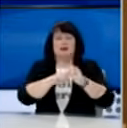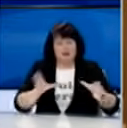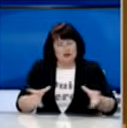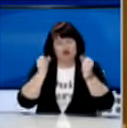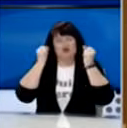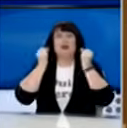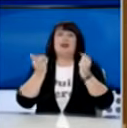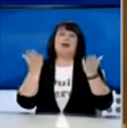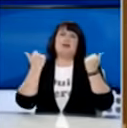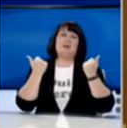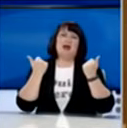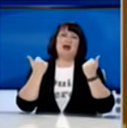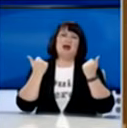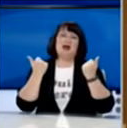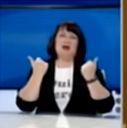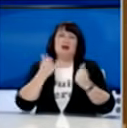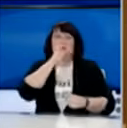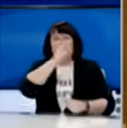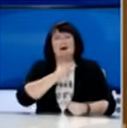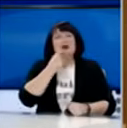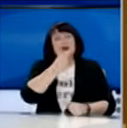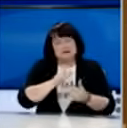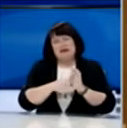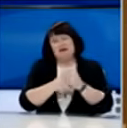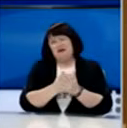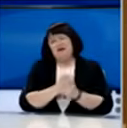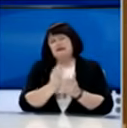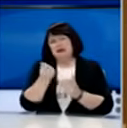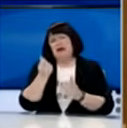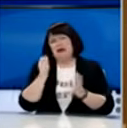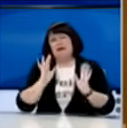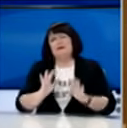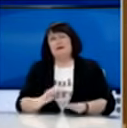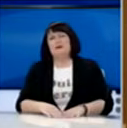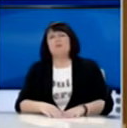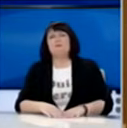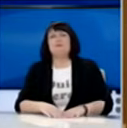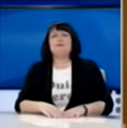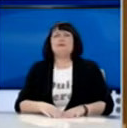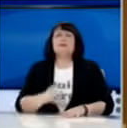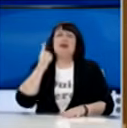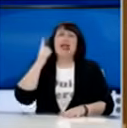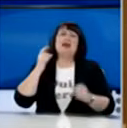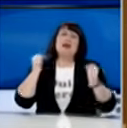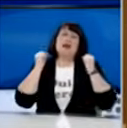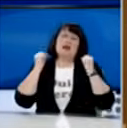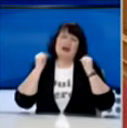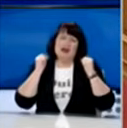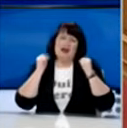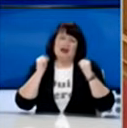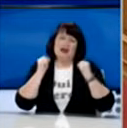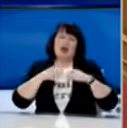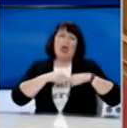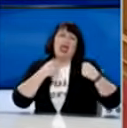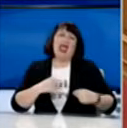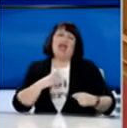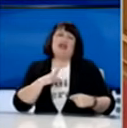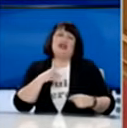θύματα. Εσείς τα χρήματα θρηνείτε, ναι. Αν και χάσαμε τον Βασίλη, έναν ηρωικό